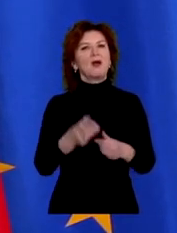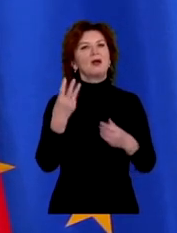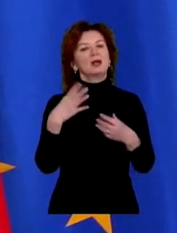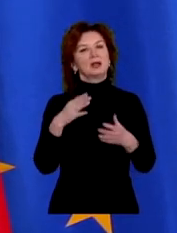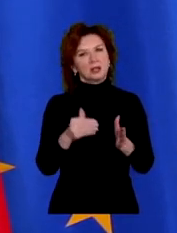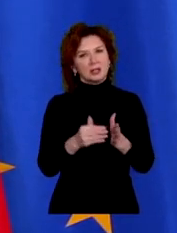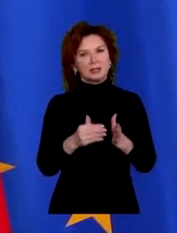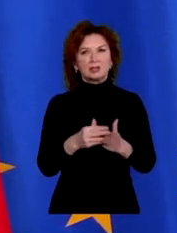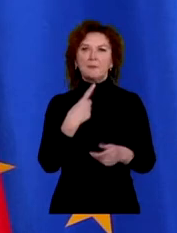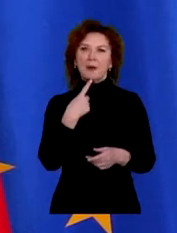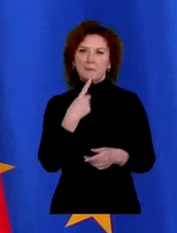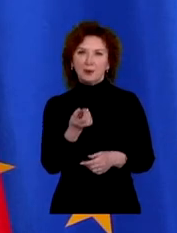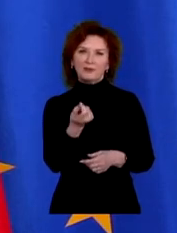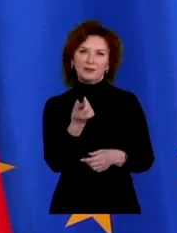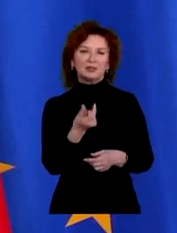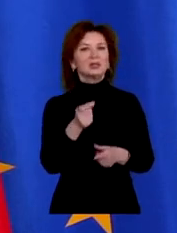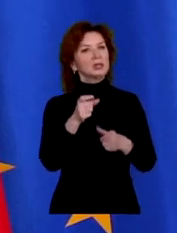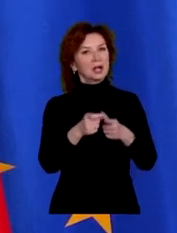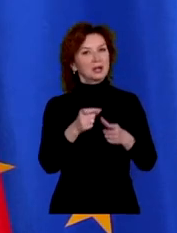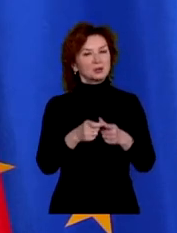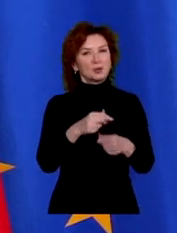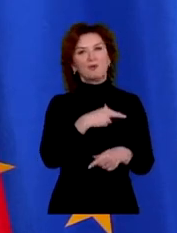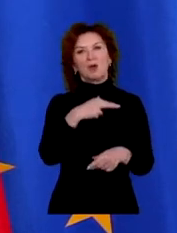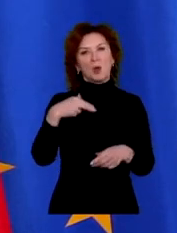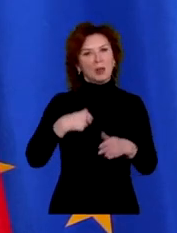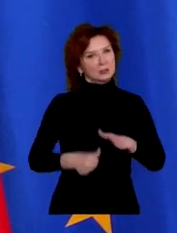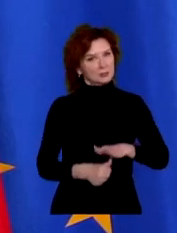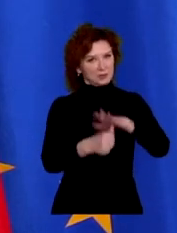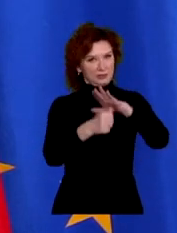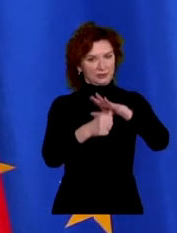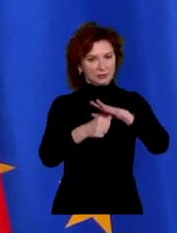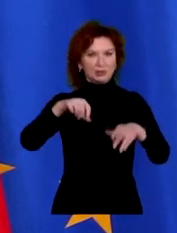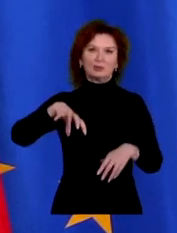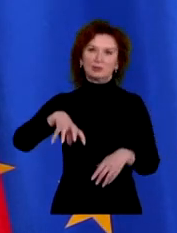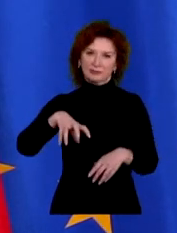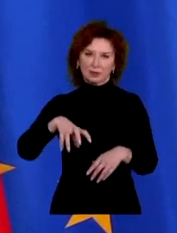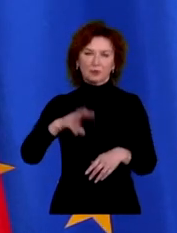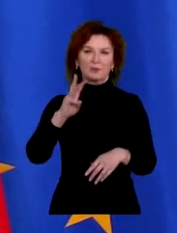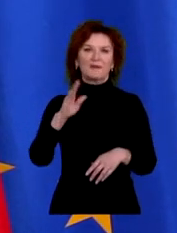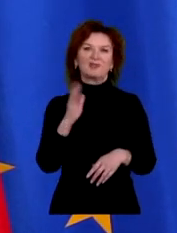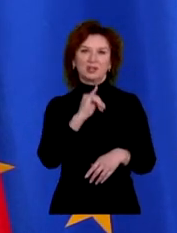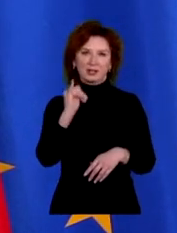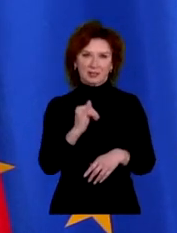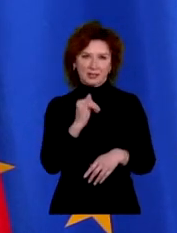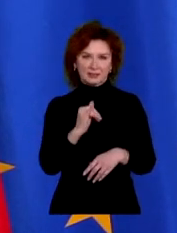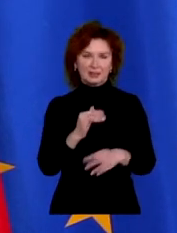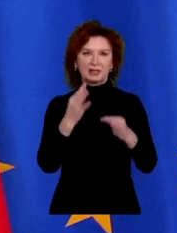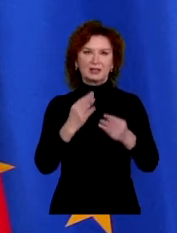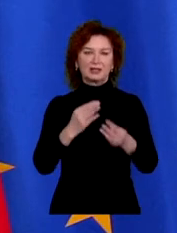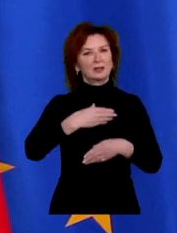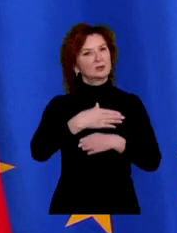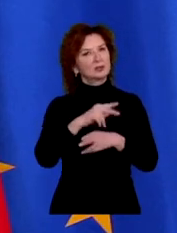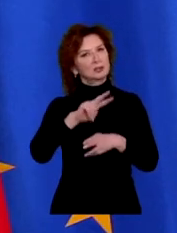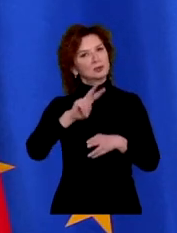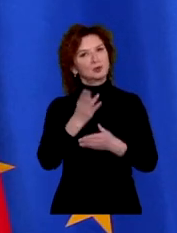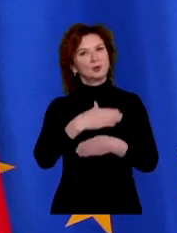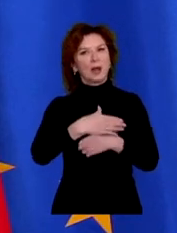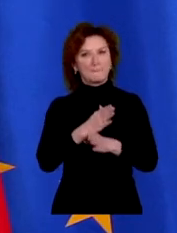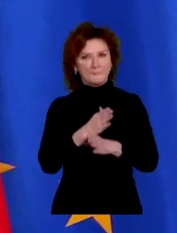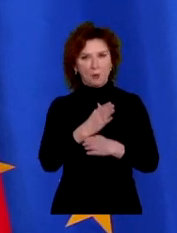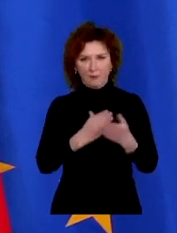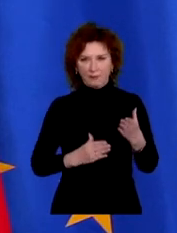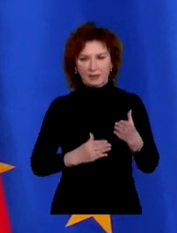naszej prezydencji kilka słów, bo jesteśmy za jej półmetkiem. Rozpoczęła się ona